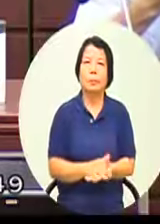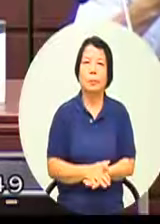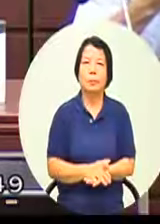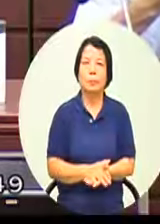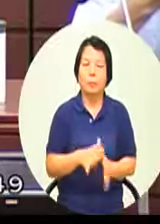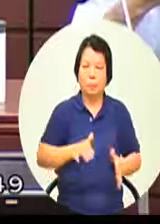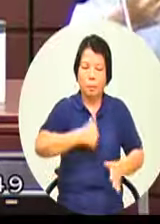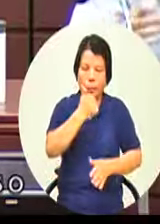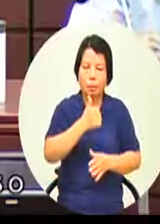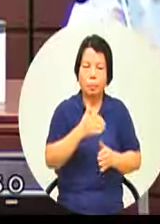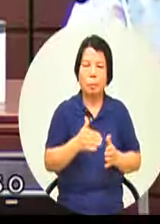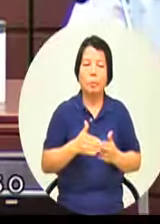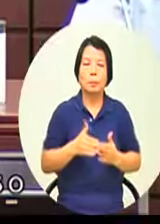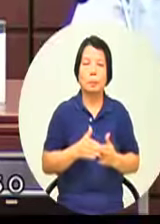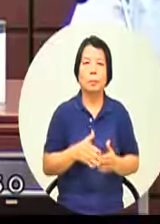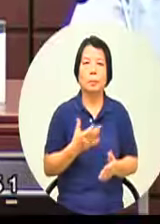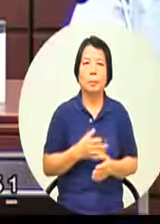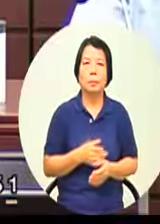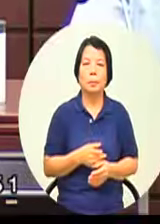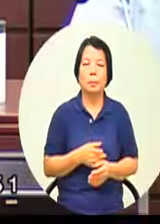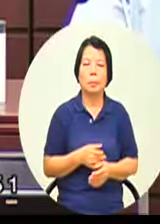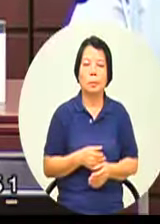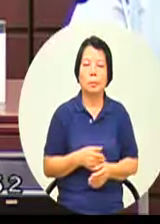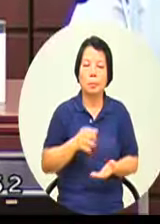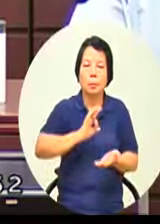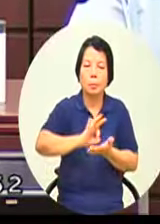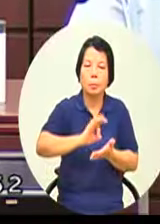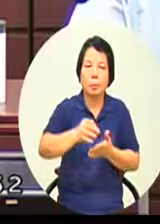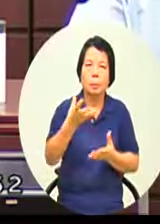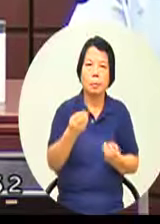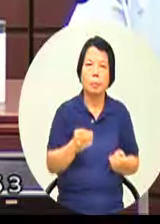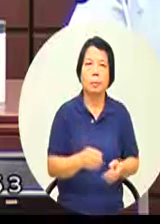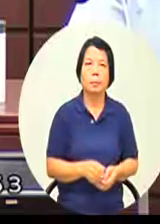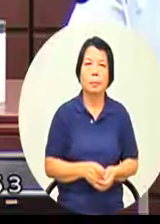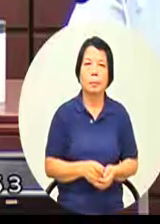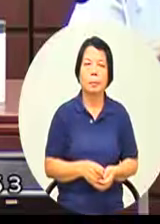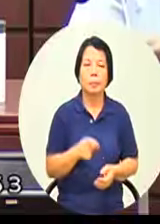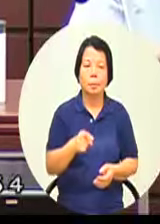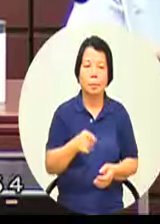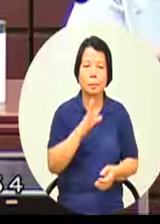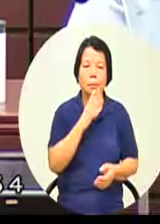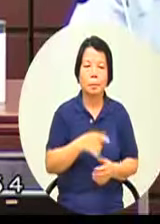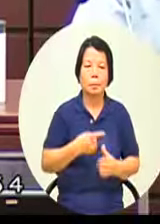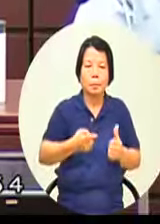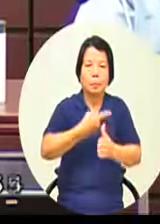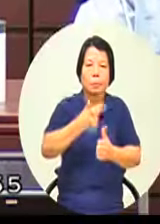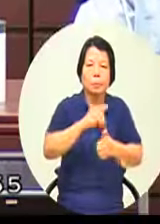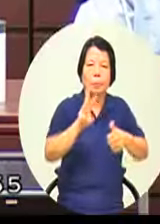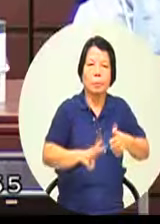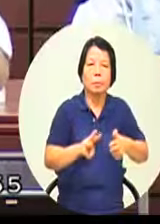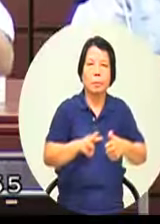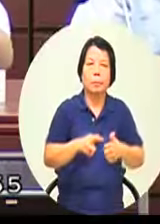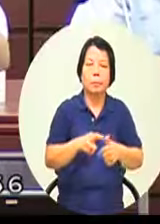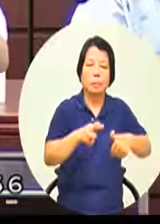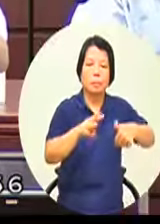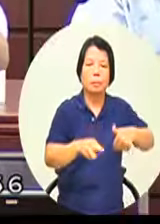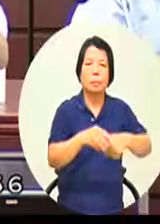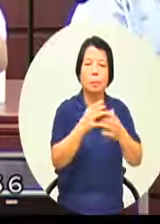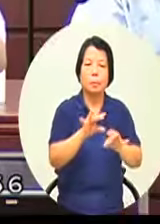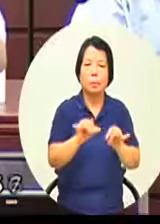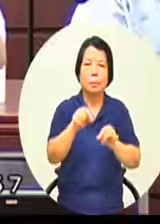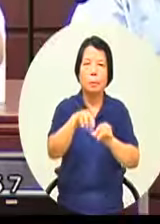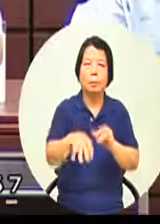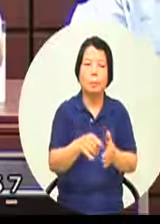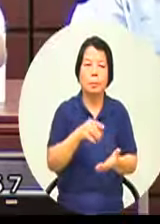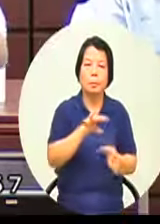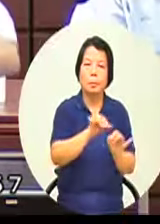实际补助没有执行的项目里面呢，它是因为那一条在甲仙地区呢，那个地区的土